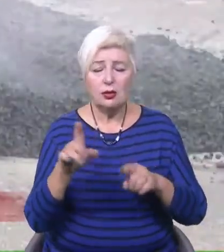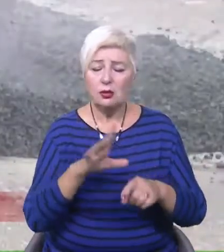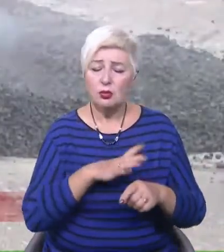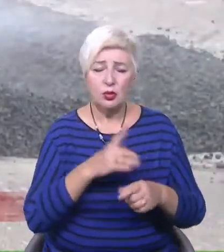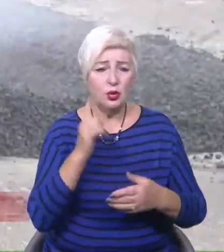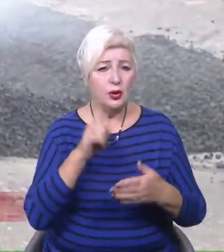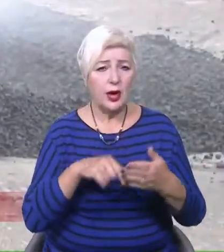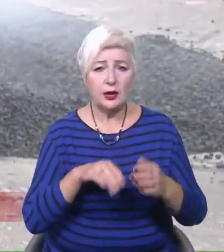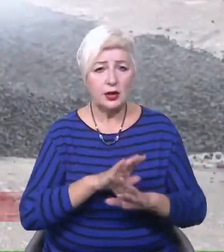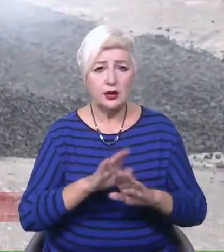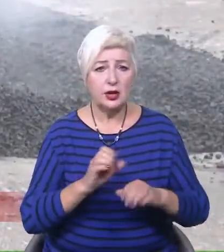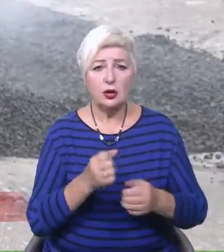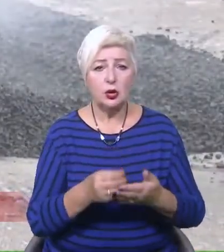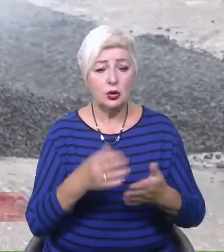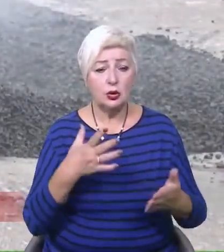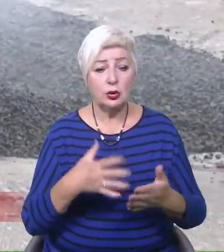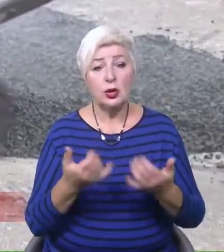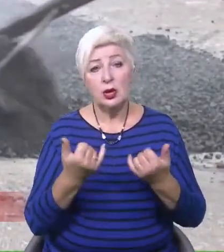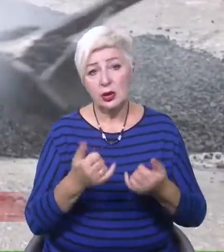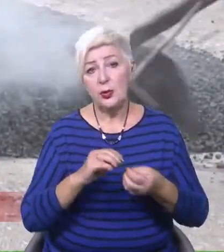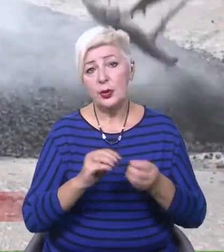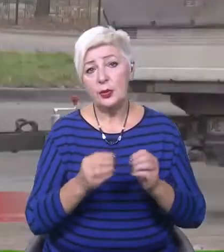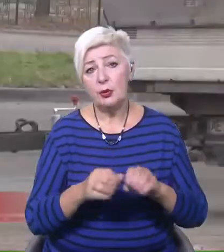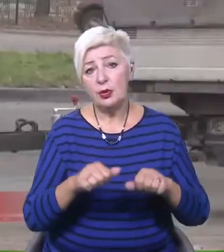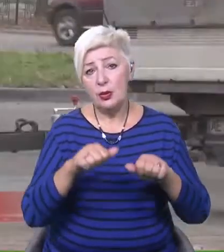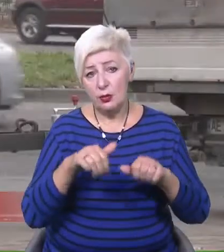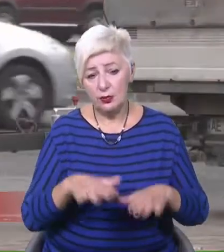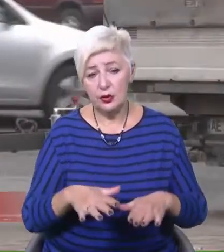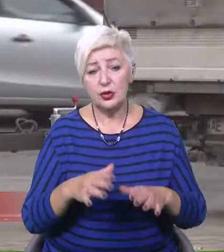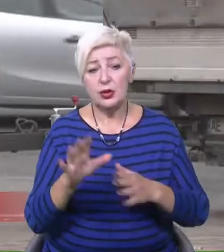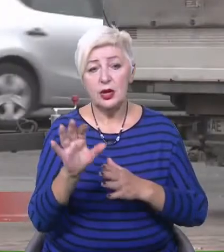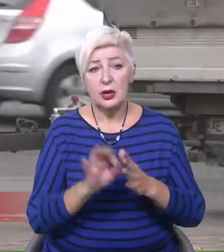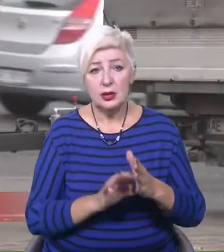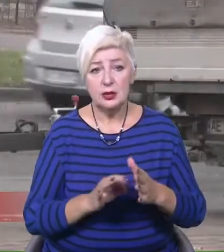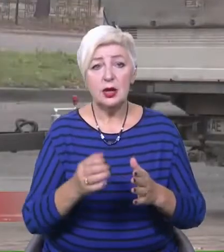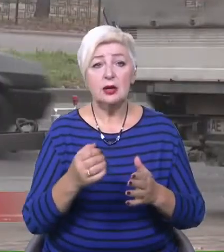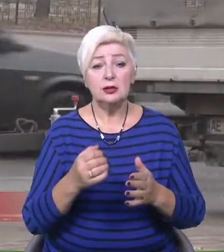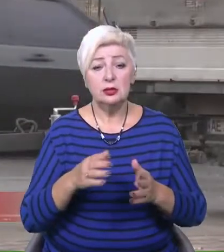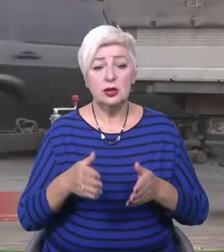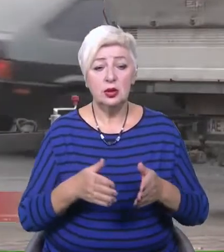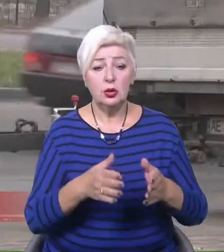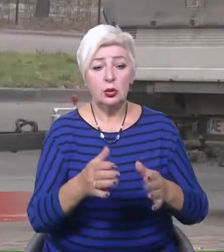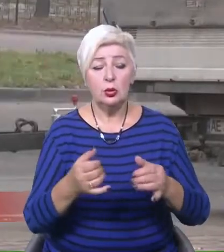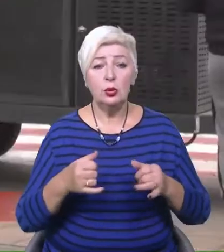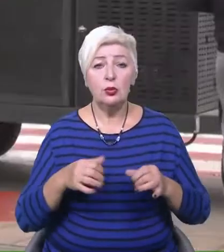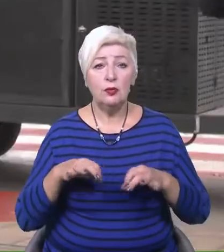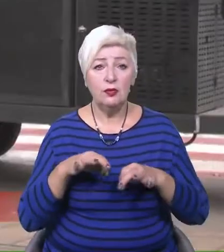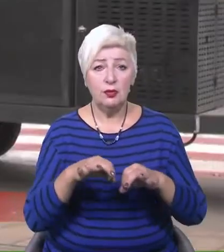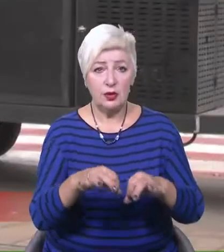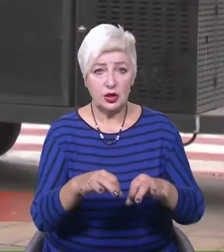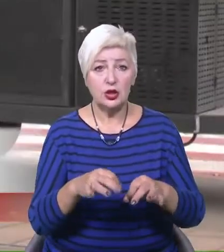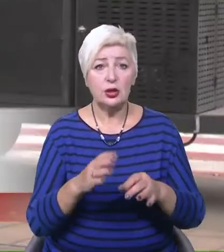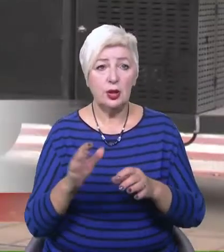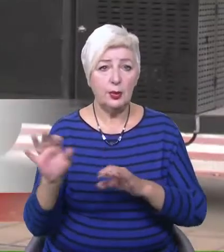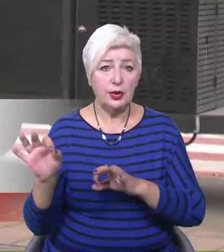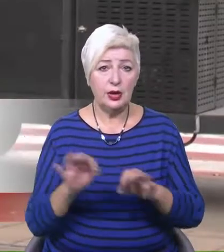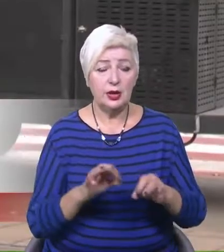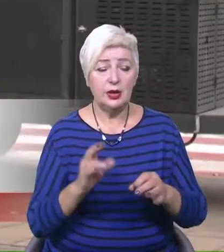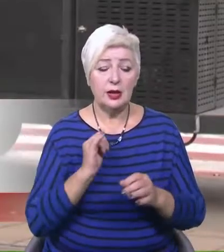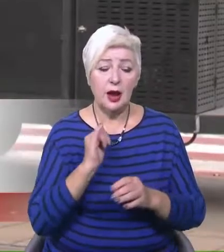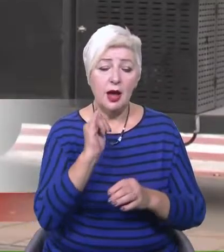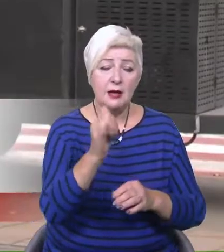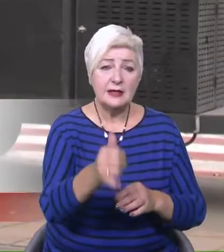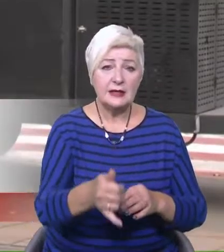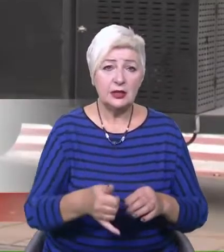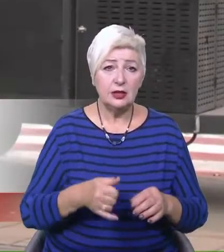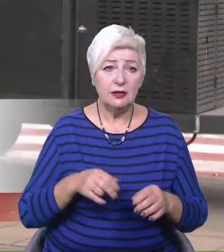дорого. Нині, кажуть, проблему вирішили. Водночас на дороги вийде машина для заливання швів. При мінусових температурах